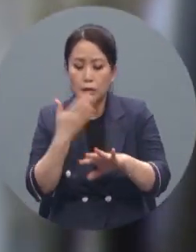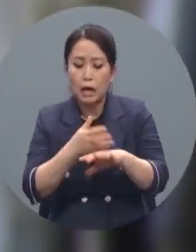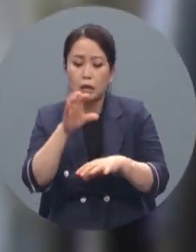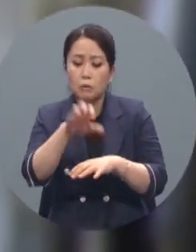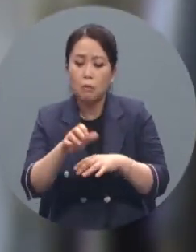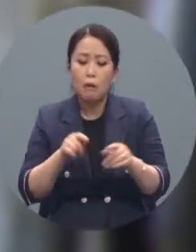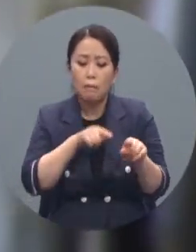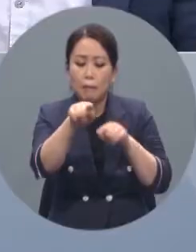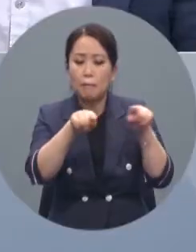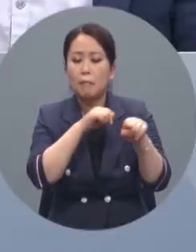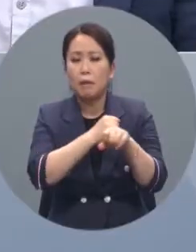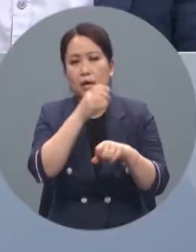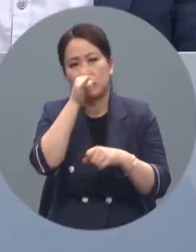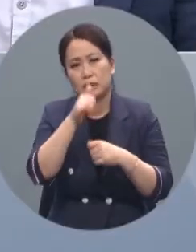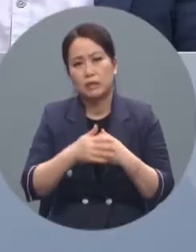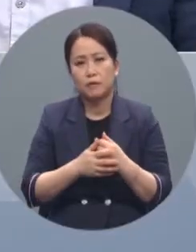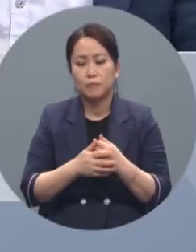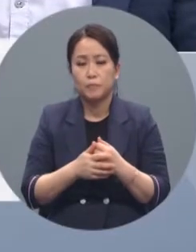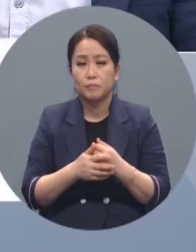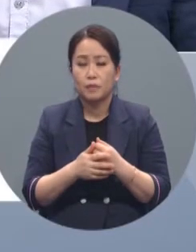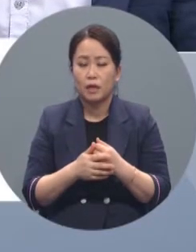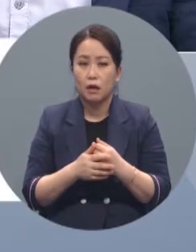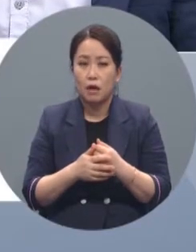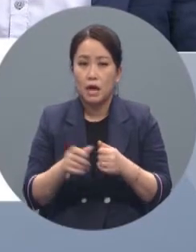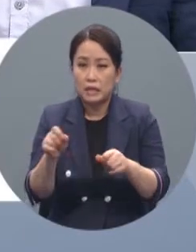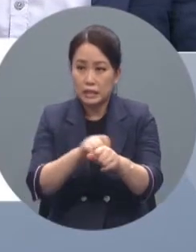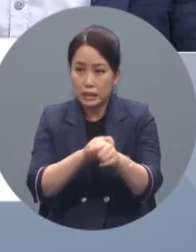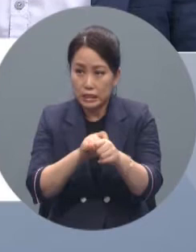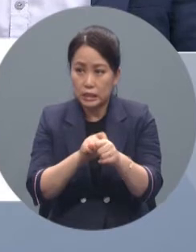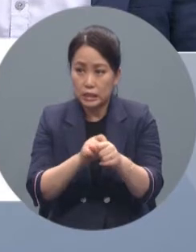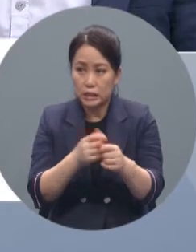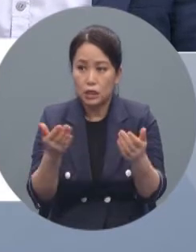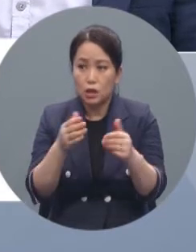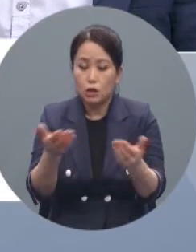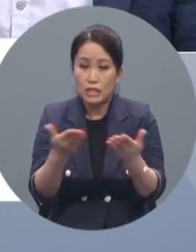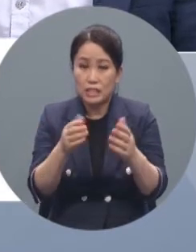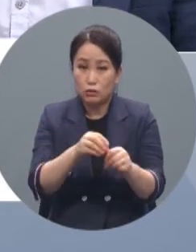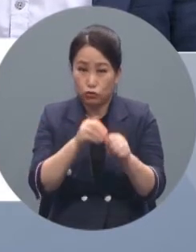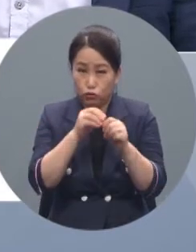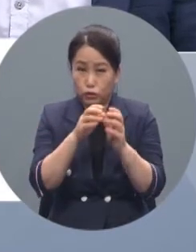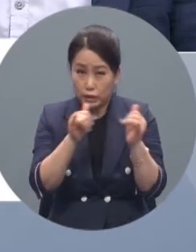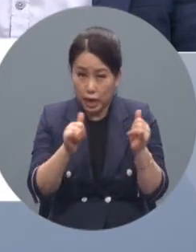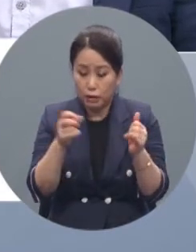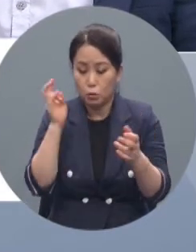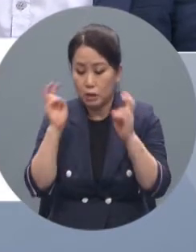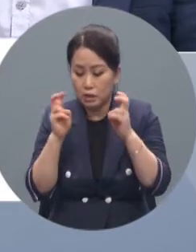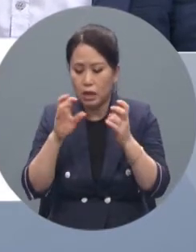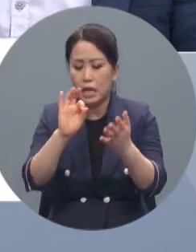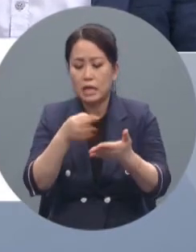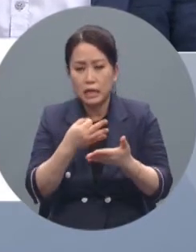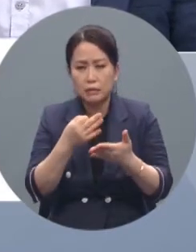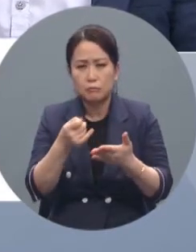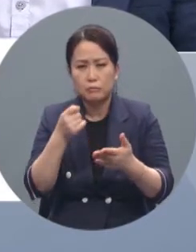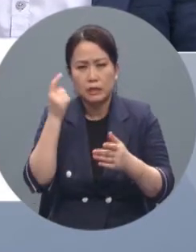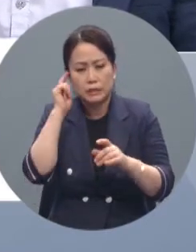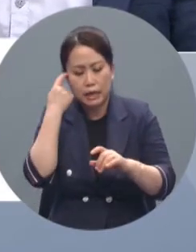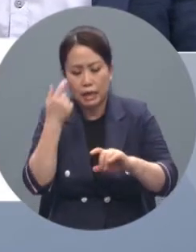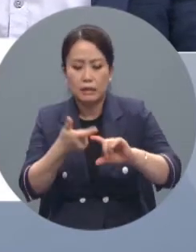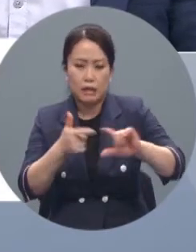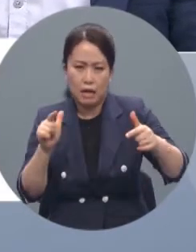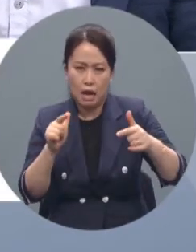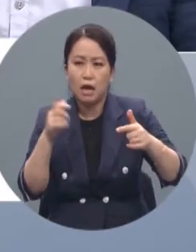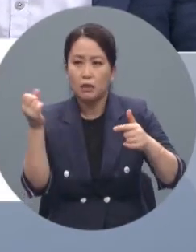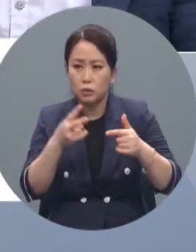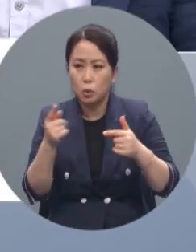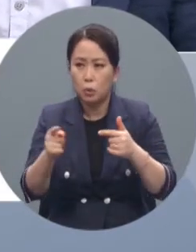있습니다. 특히 부산 지역은 구직자 기업 간의 기대임금 격차가 크고 핵심 인력의 역외 유출이 심각한 상황이라